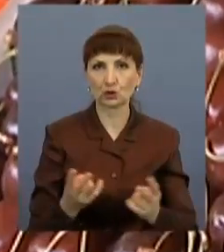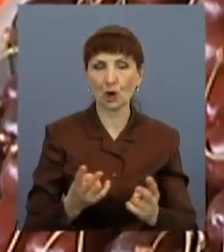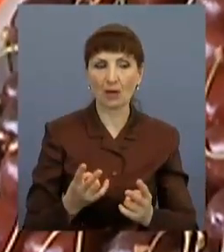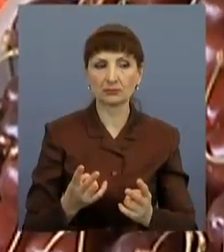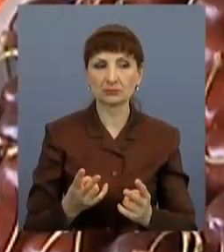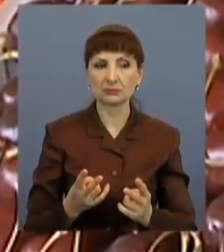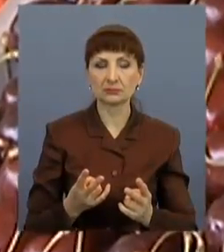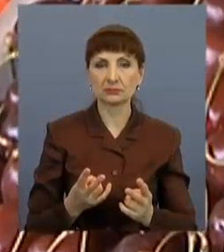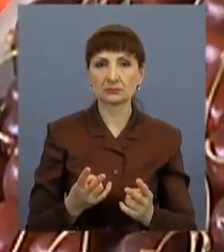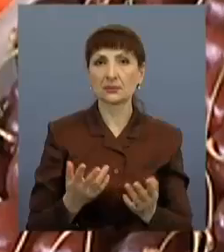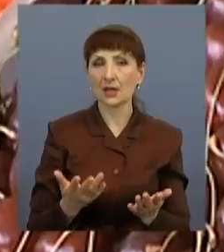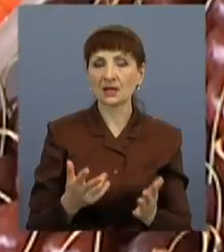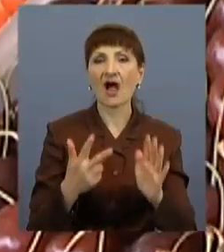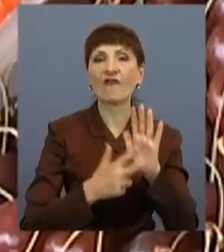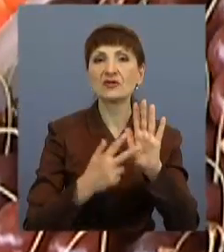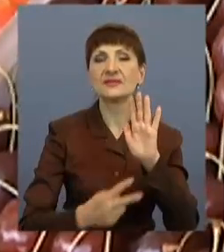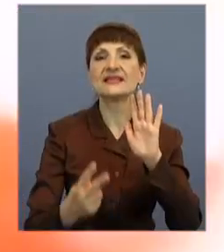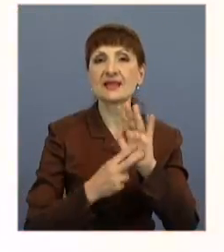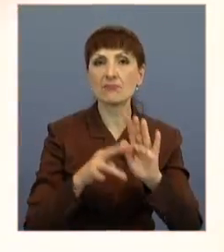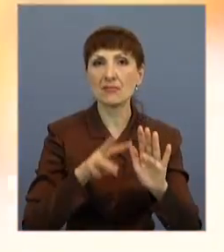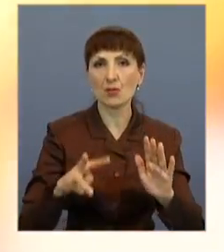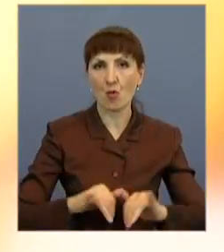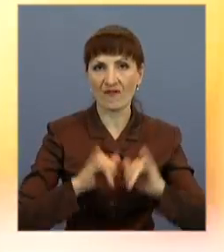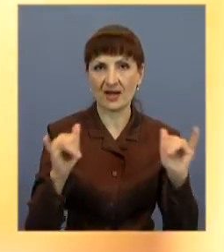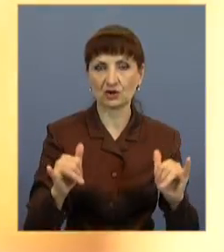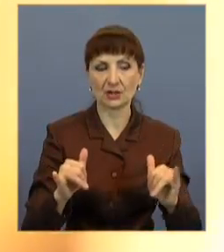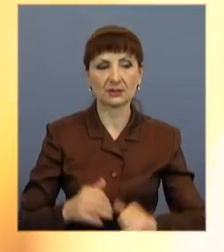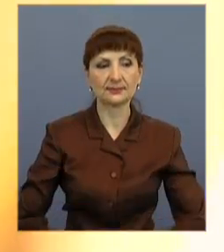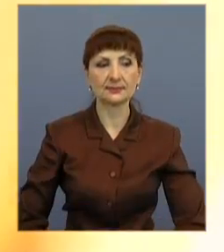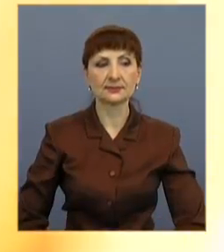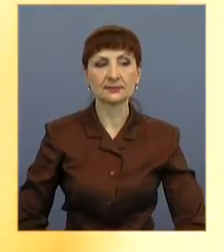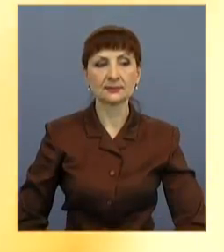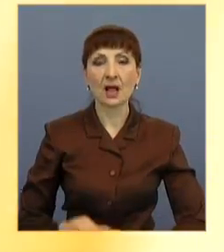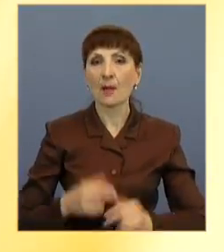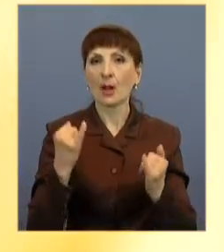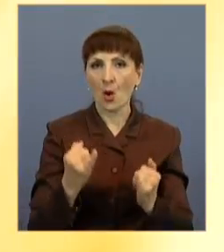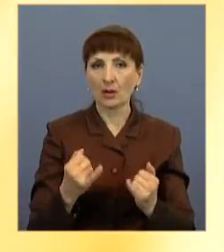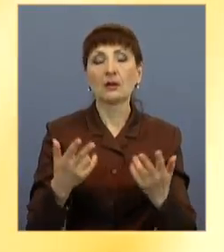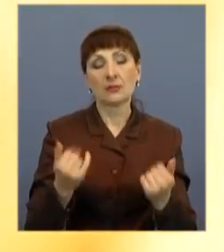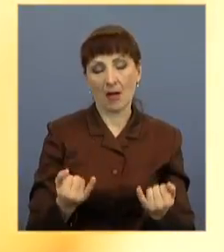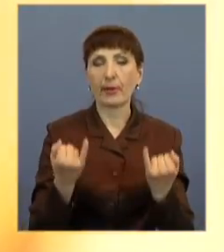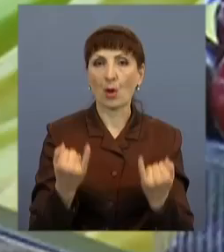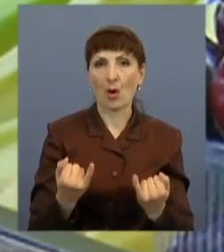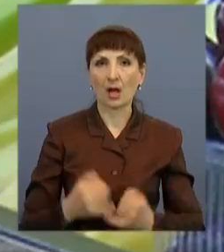Значительное превышение нормы на 87 миллиграмм. Это как, плохо? Плохо.